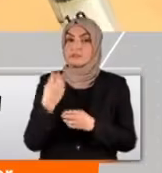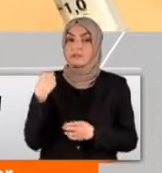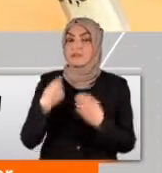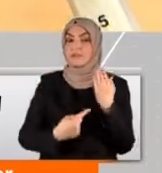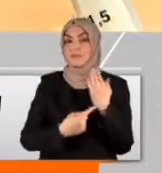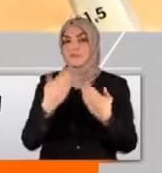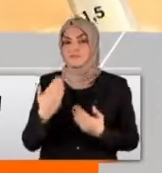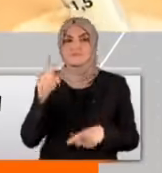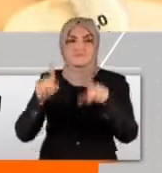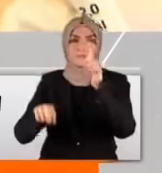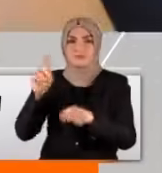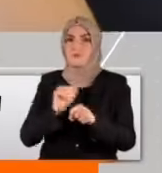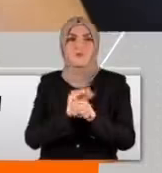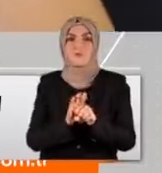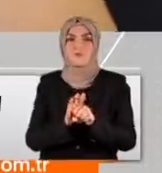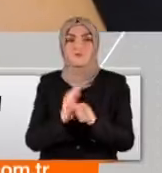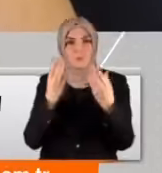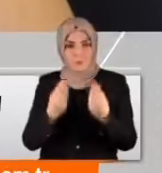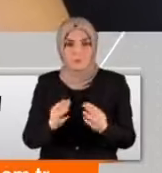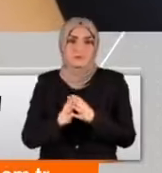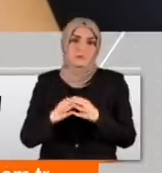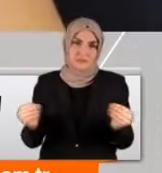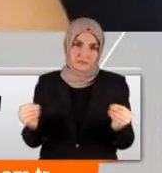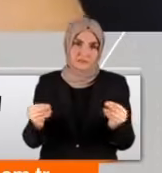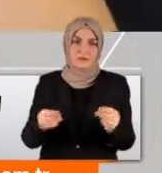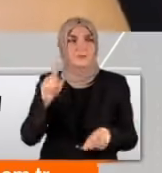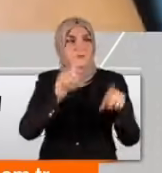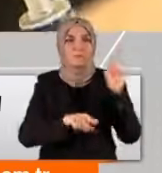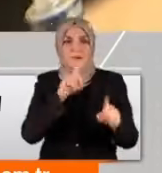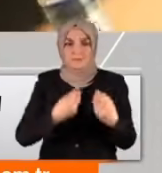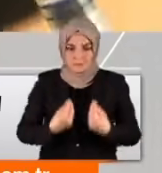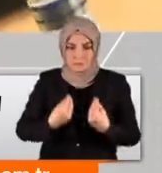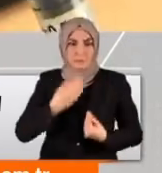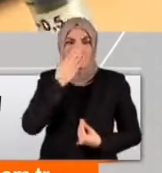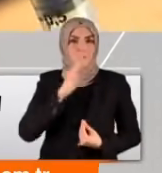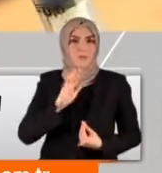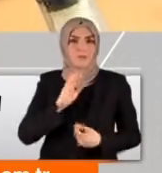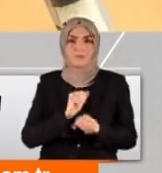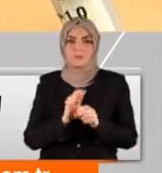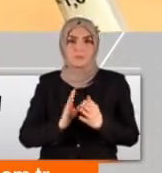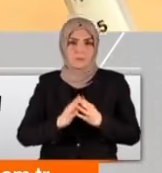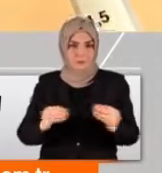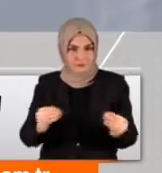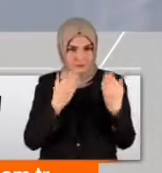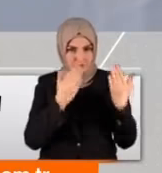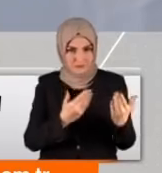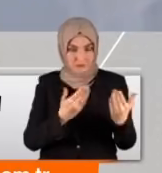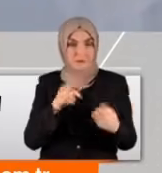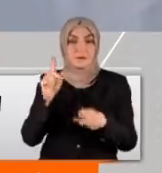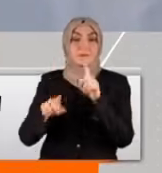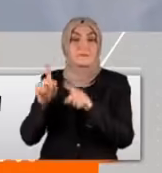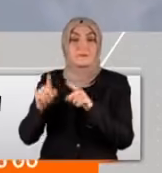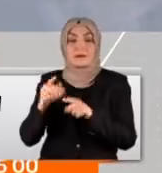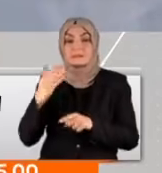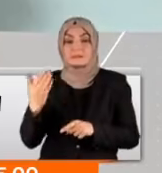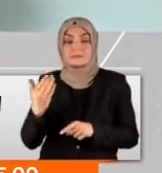virüsü çoktan yakalandı atlattı kimin ve tuz geçirdi ki Bir de şey yaptırdığı herkesin son dönemde merak ettiği bir şey var acaba